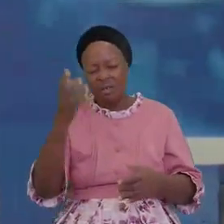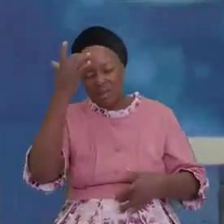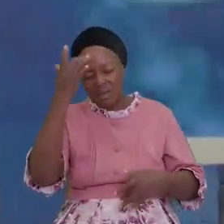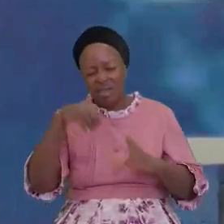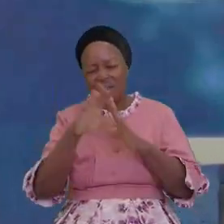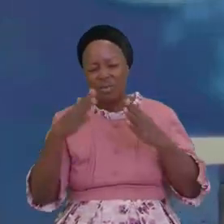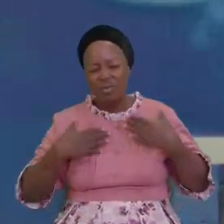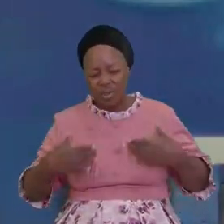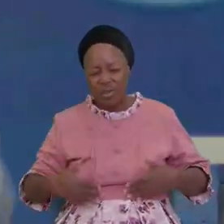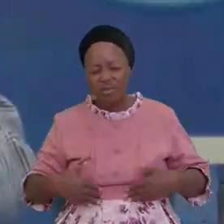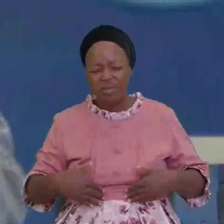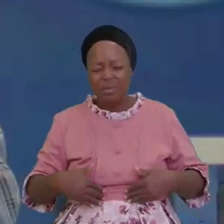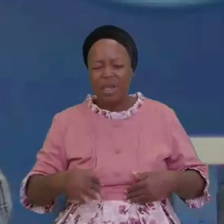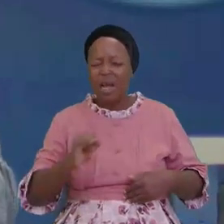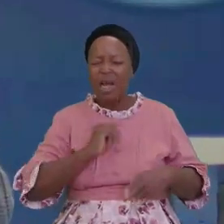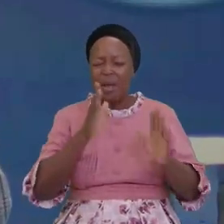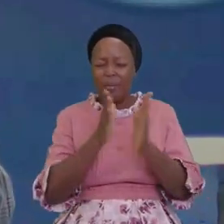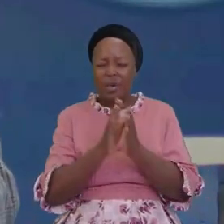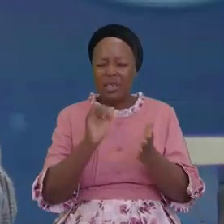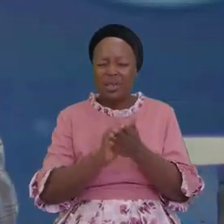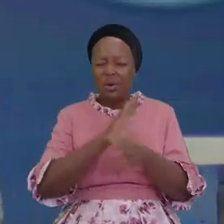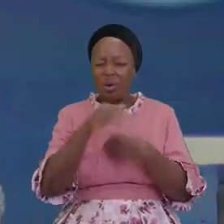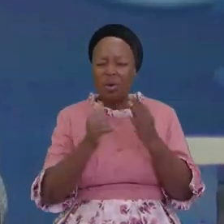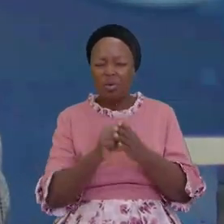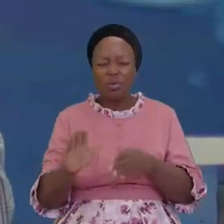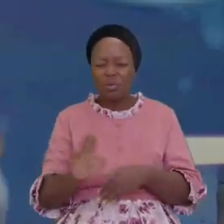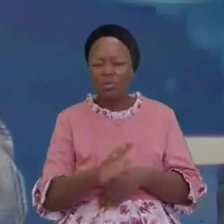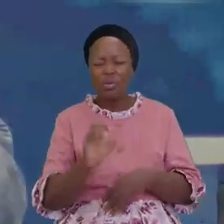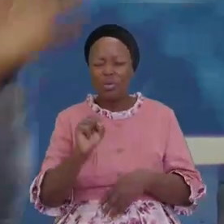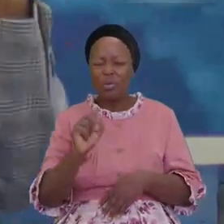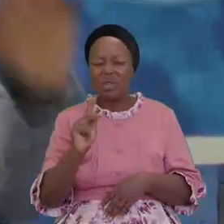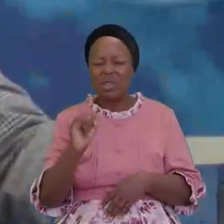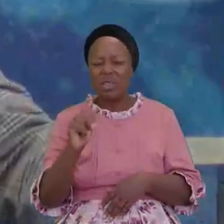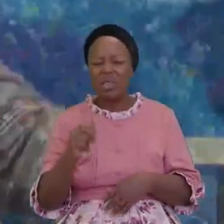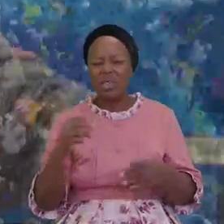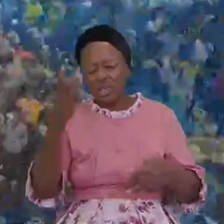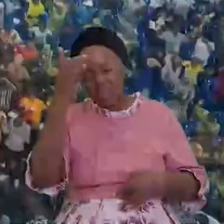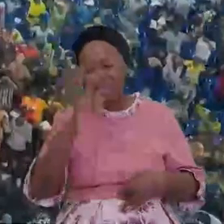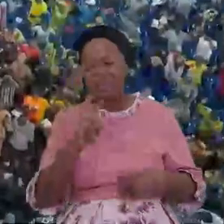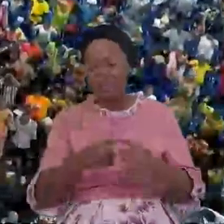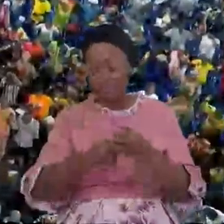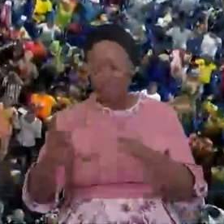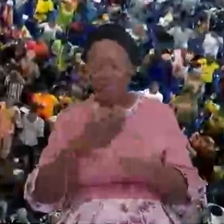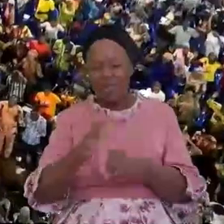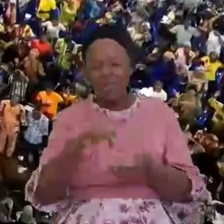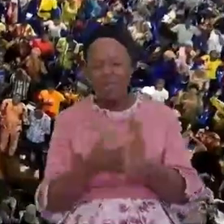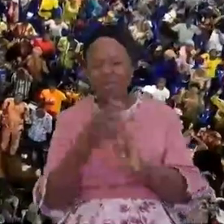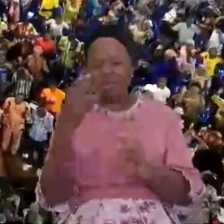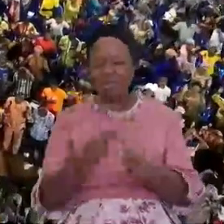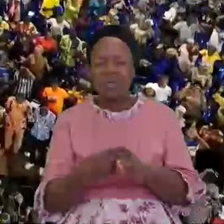Toutes les maladies de la peau que tu as sur ton corps, je prie que toutes ces maladies de